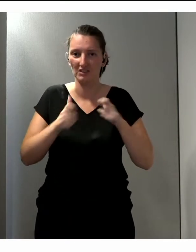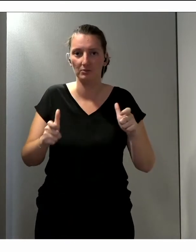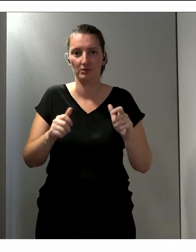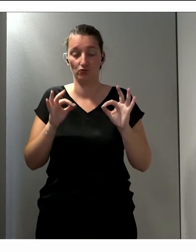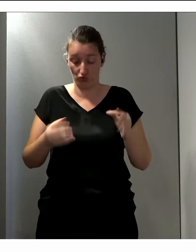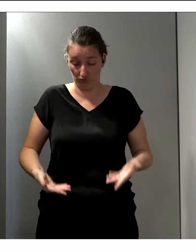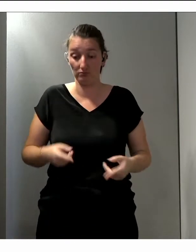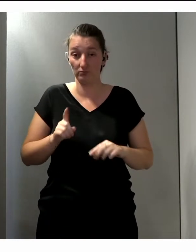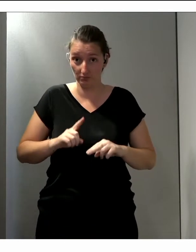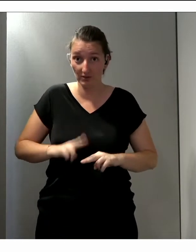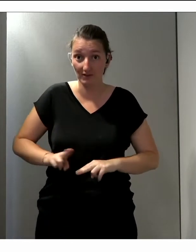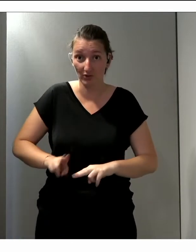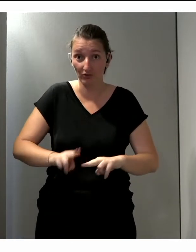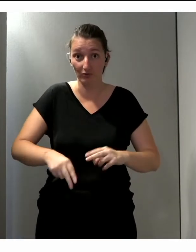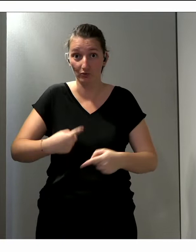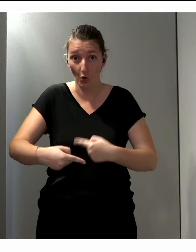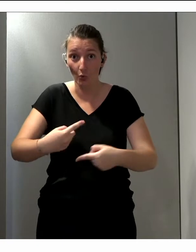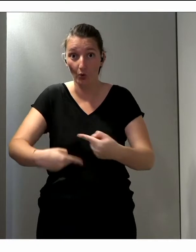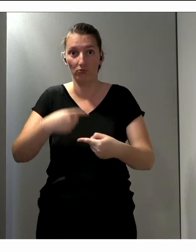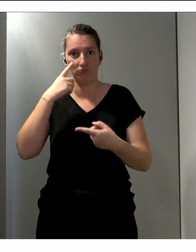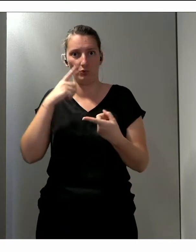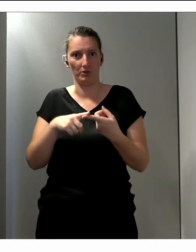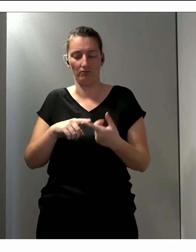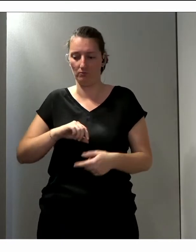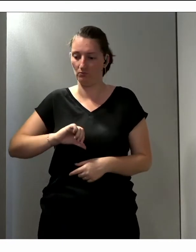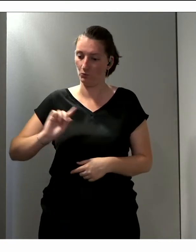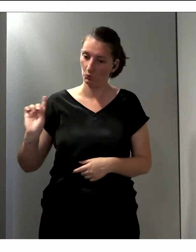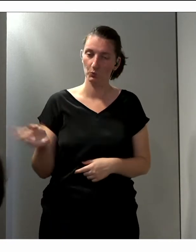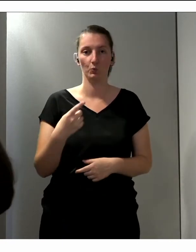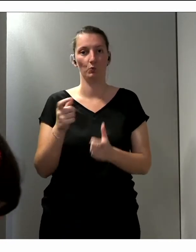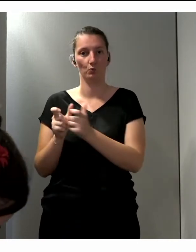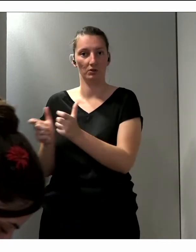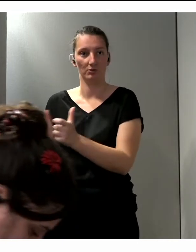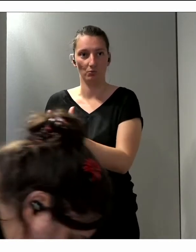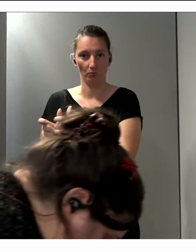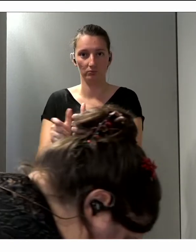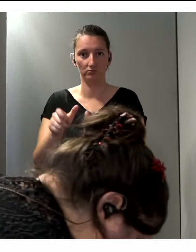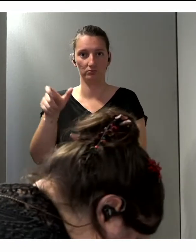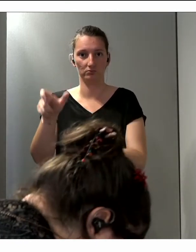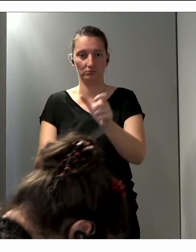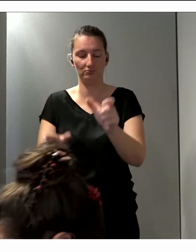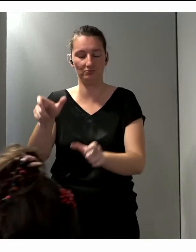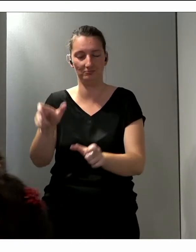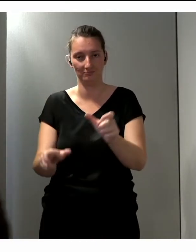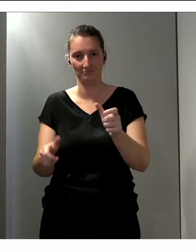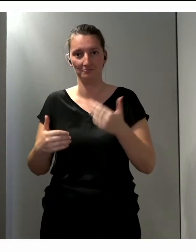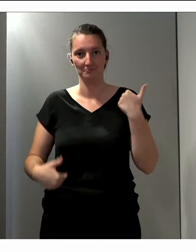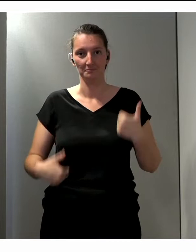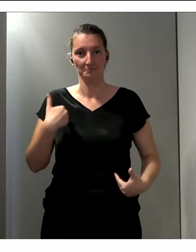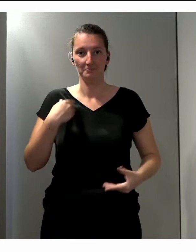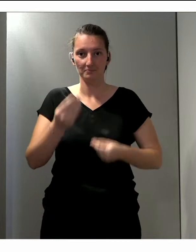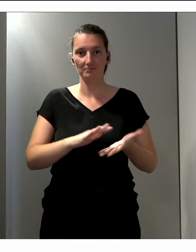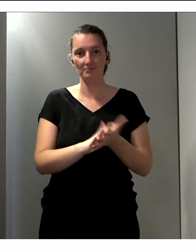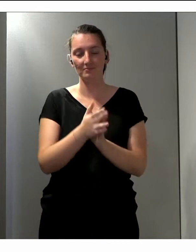les travaux d'aménagement nécessaires pour permettre que tout établissement puisse accueillir des personnes handicapées ou vieillissantes qui ont besoin d'aménagement en